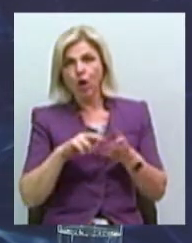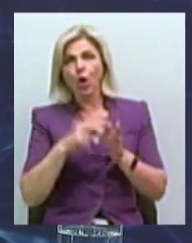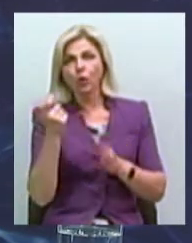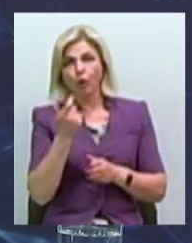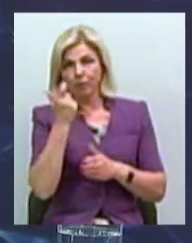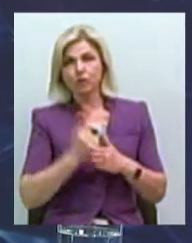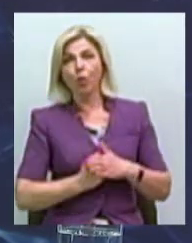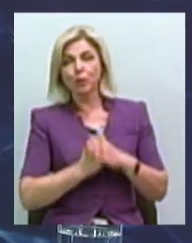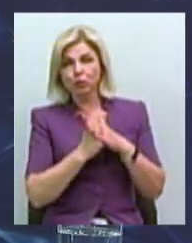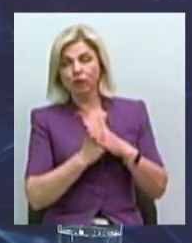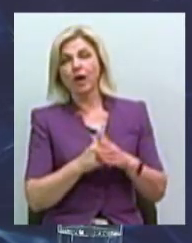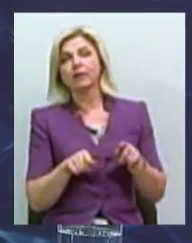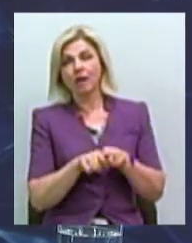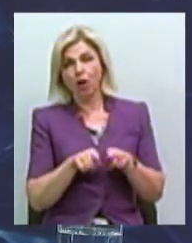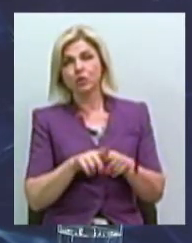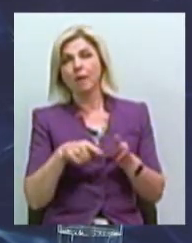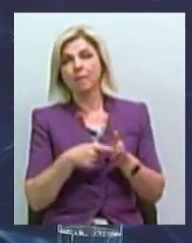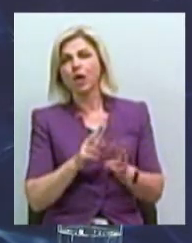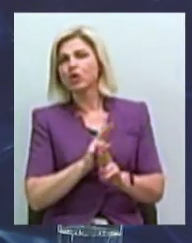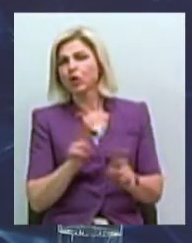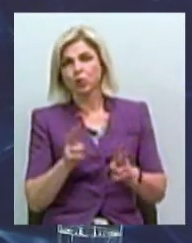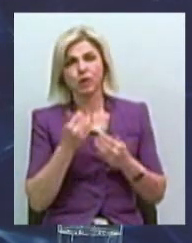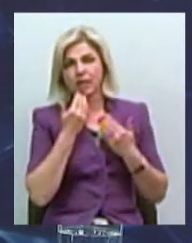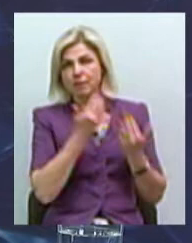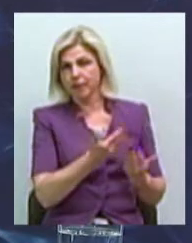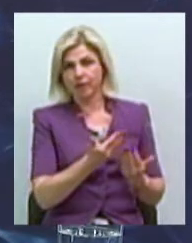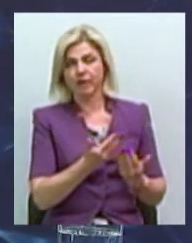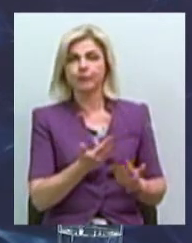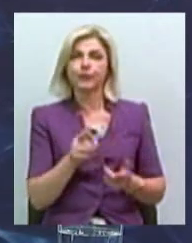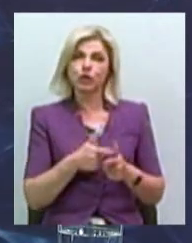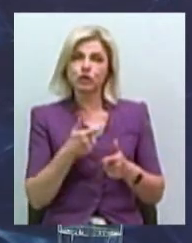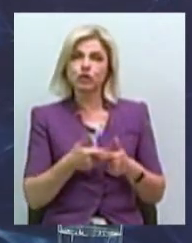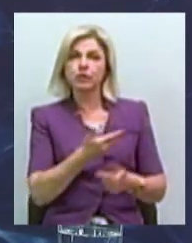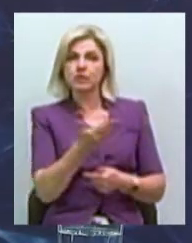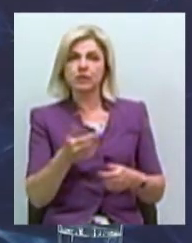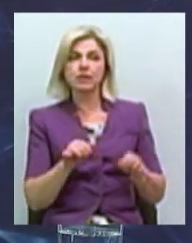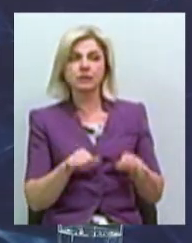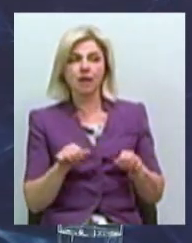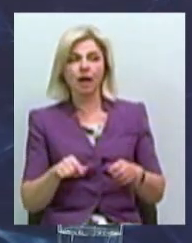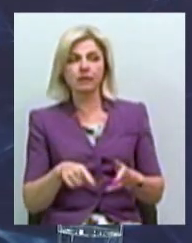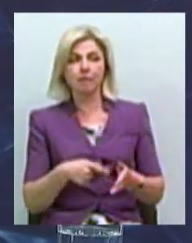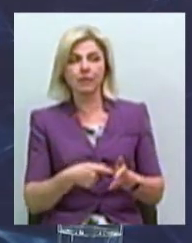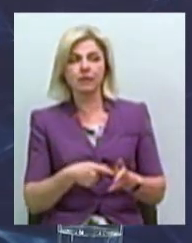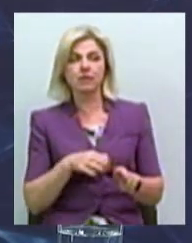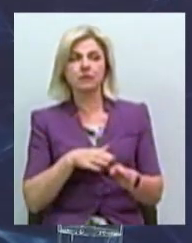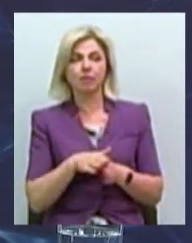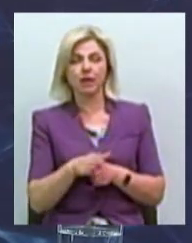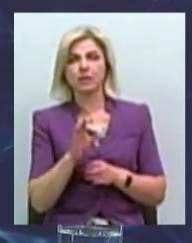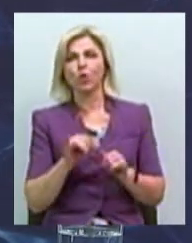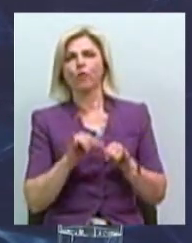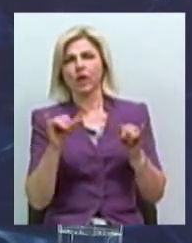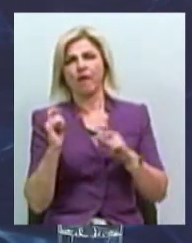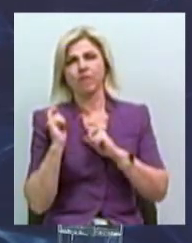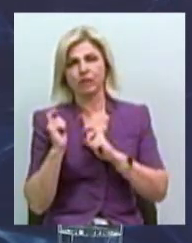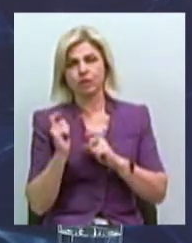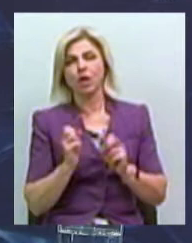то також міста ніхто не спросив, не запитав, чи здатне місто справитися з збільшенням вантажів, і